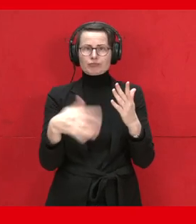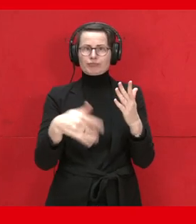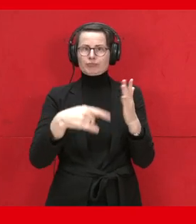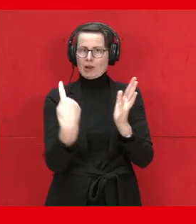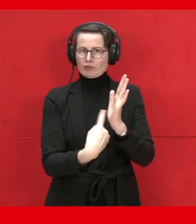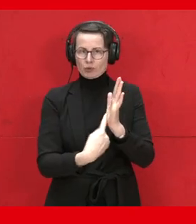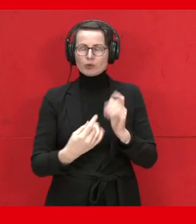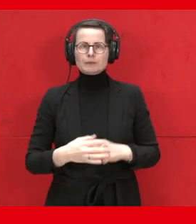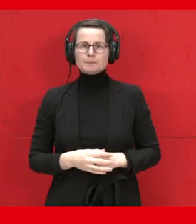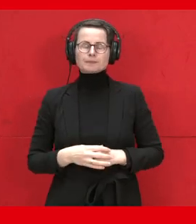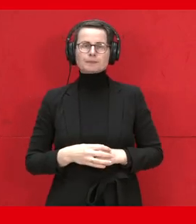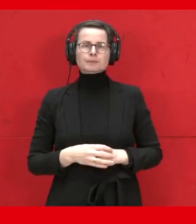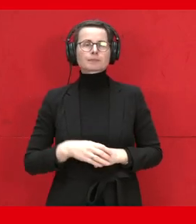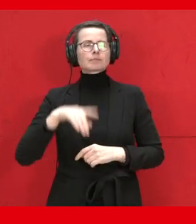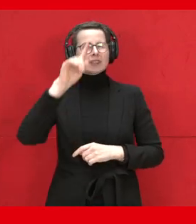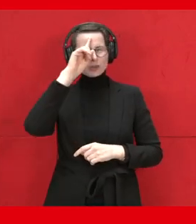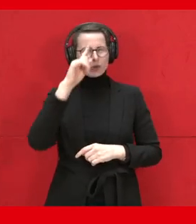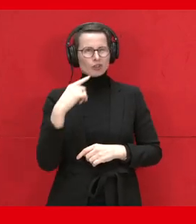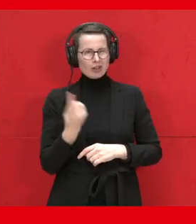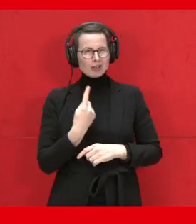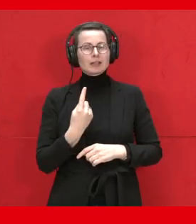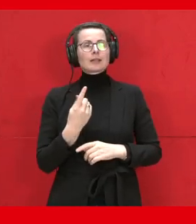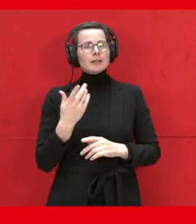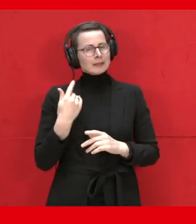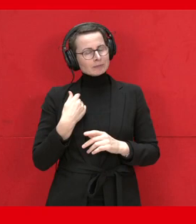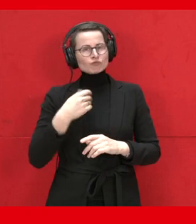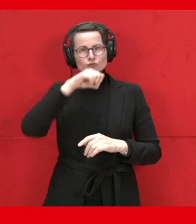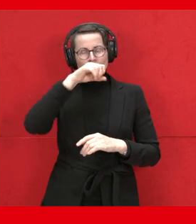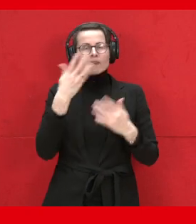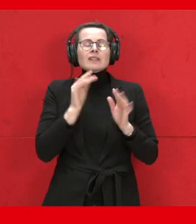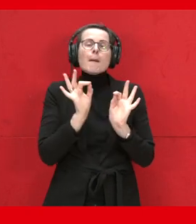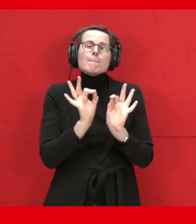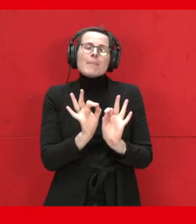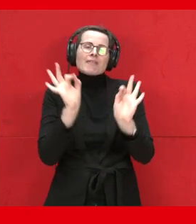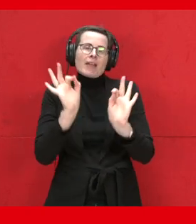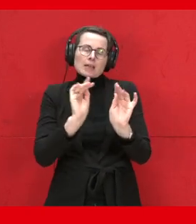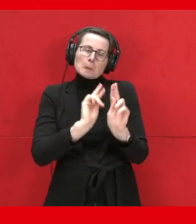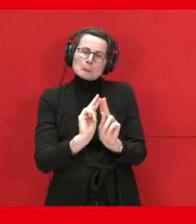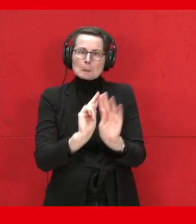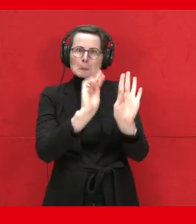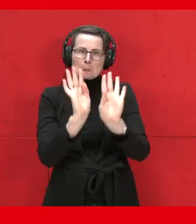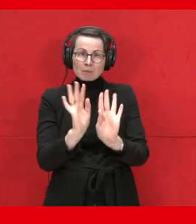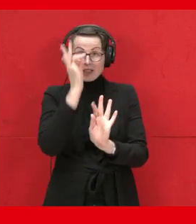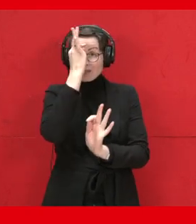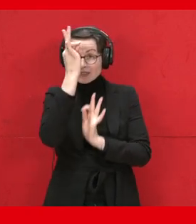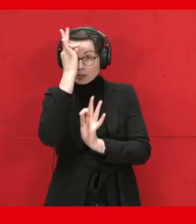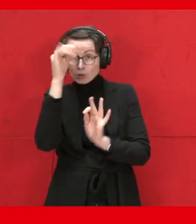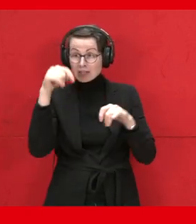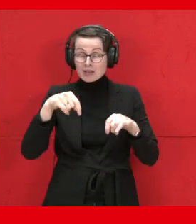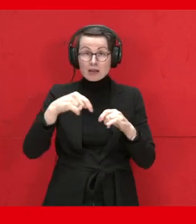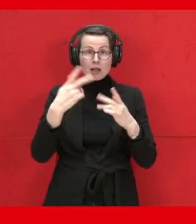Herausforderungen. Deutschland ist hervorragend im Perfektionieren einmal gemachter Erfindungen, hierzulande oder